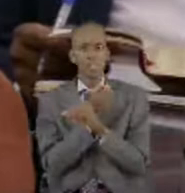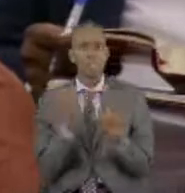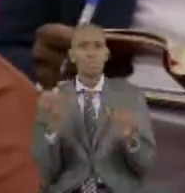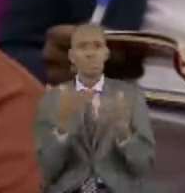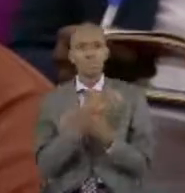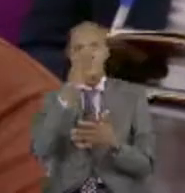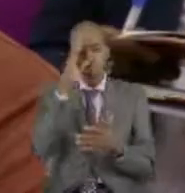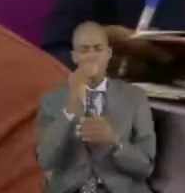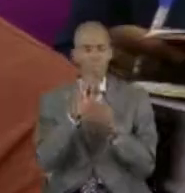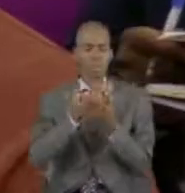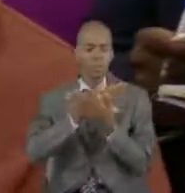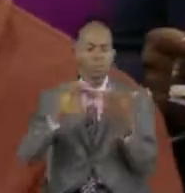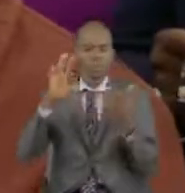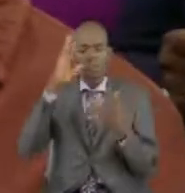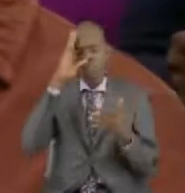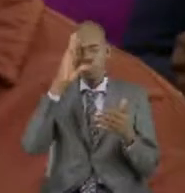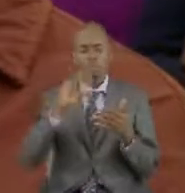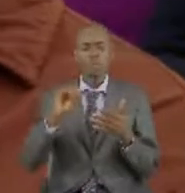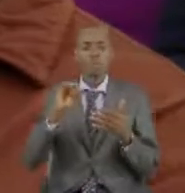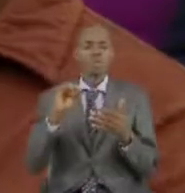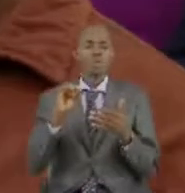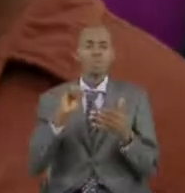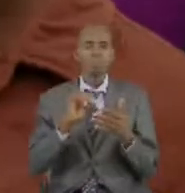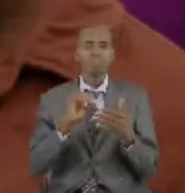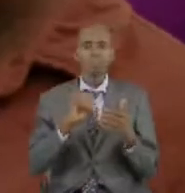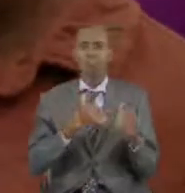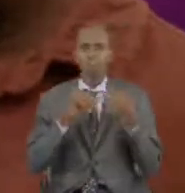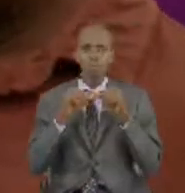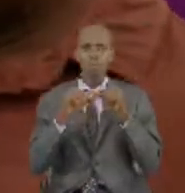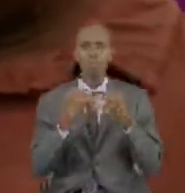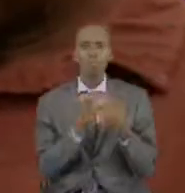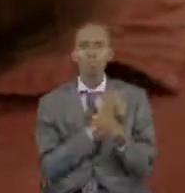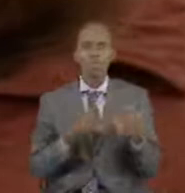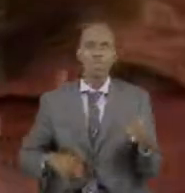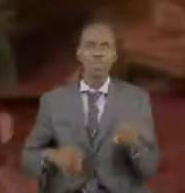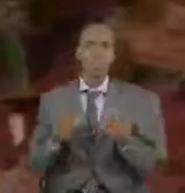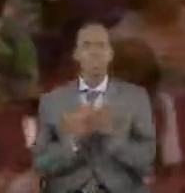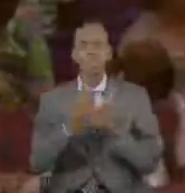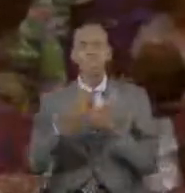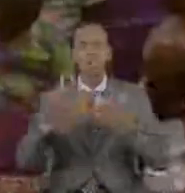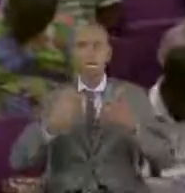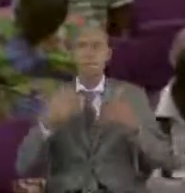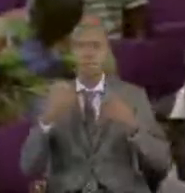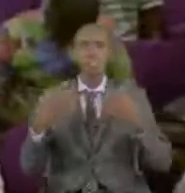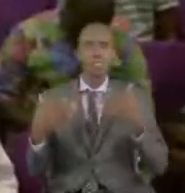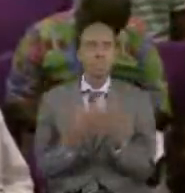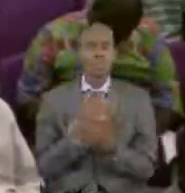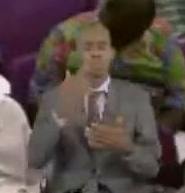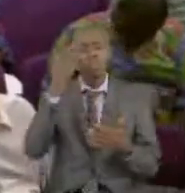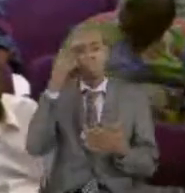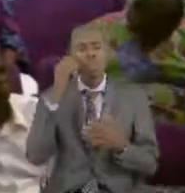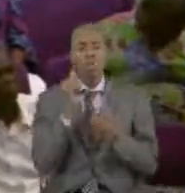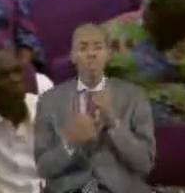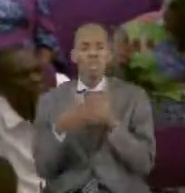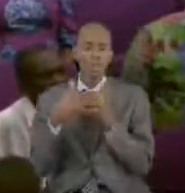senti fier l'homme nouveau fermé dans le seigneur l'homme nouveau et atar revêtus de l'homme nouveau criaient